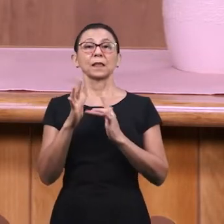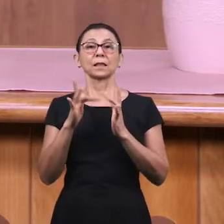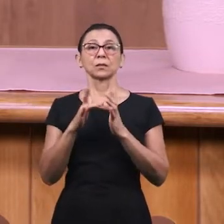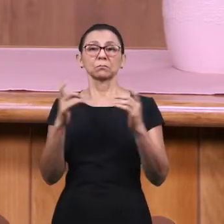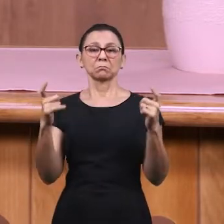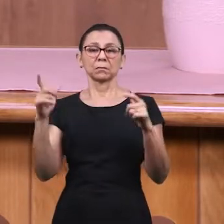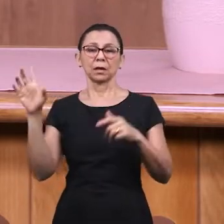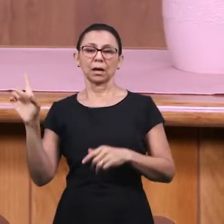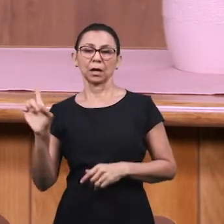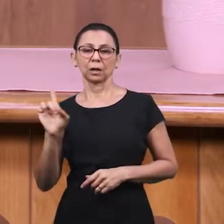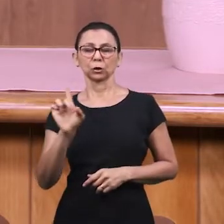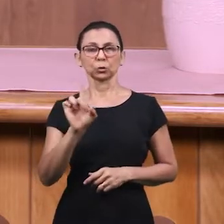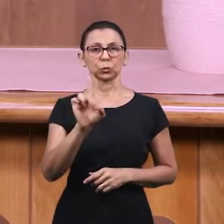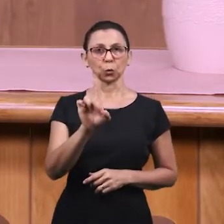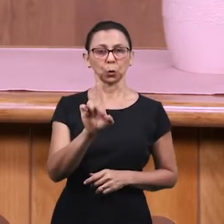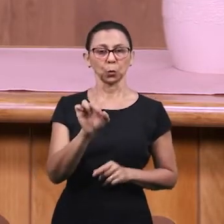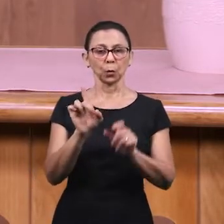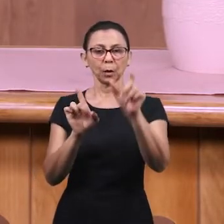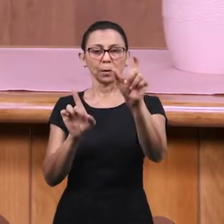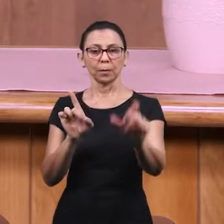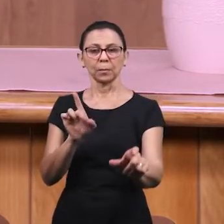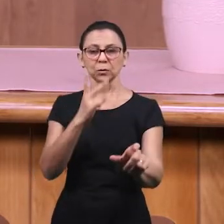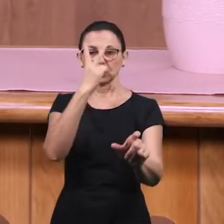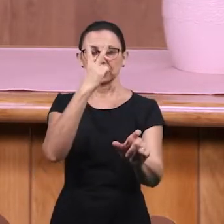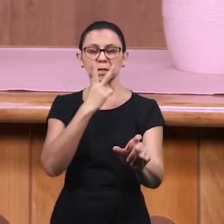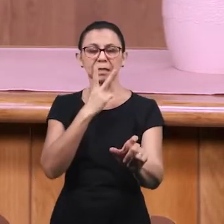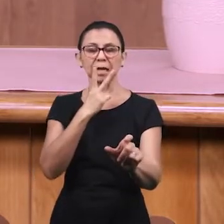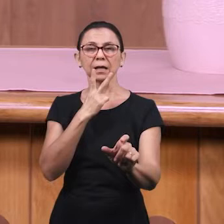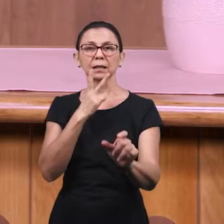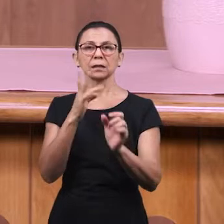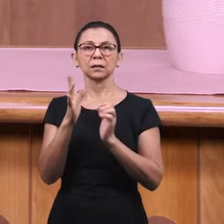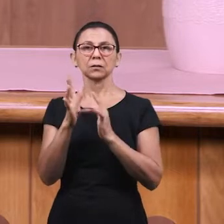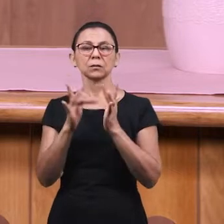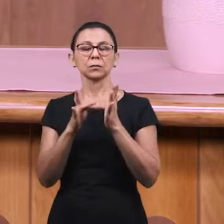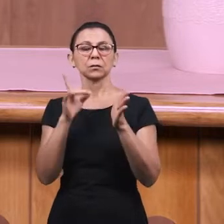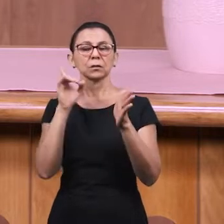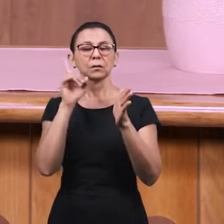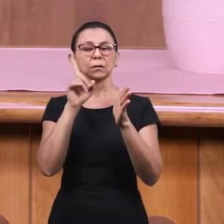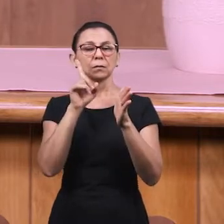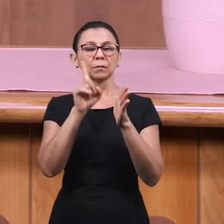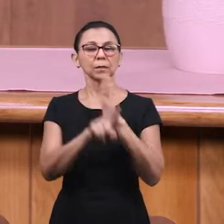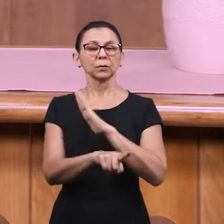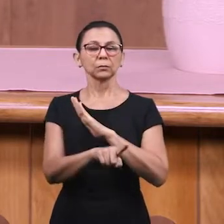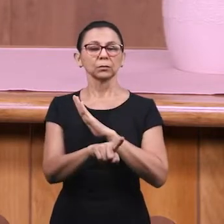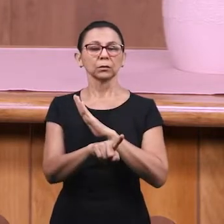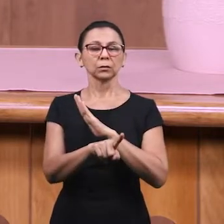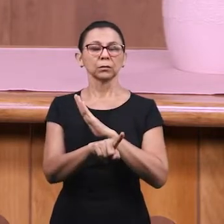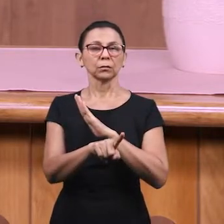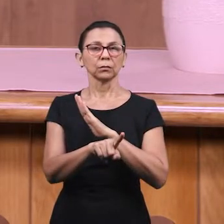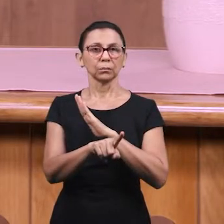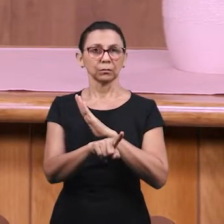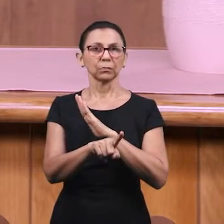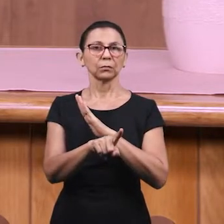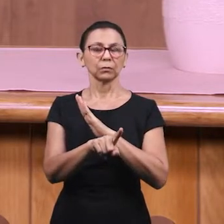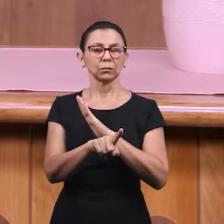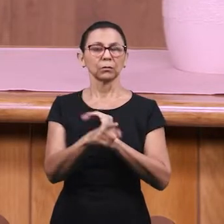слепого, возложил на него руки и спросил, что ты видишь? Он говорит, я вижу